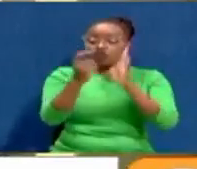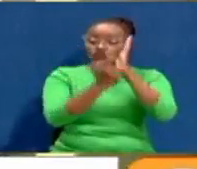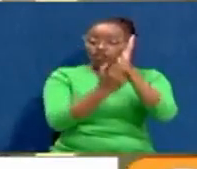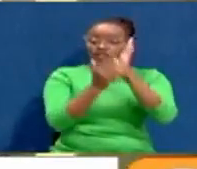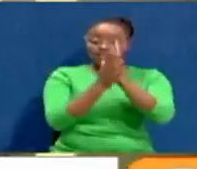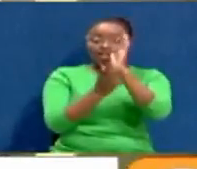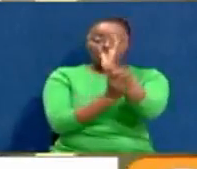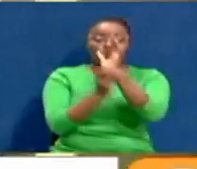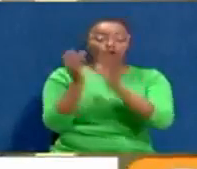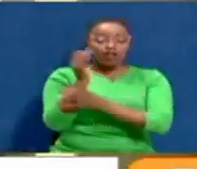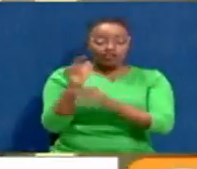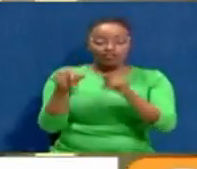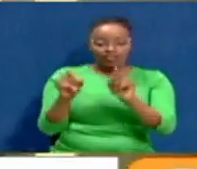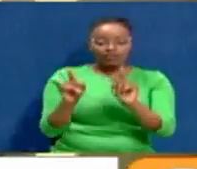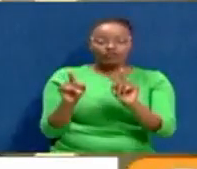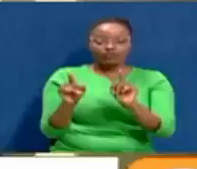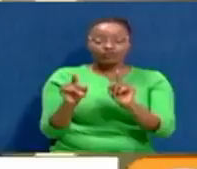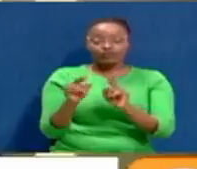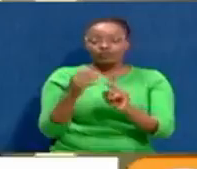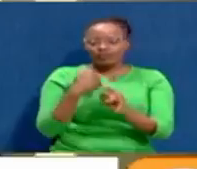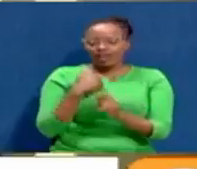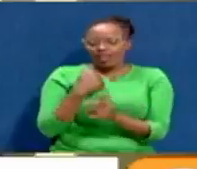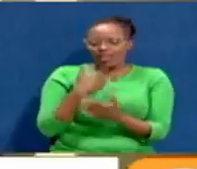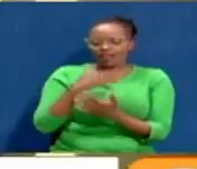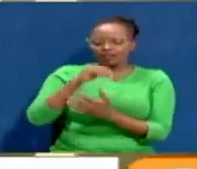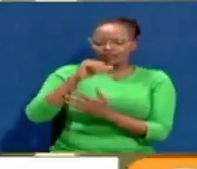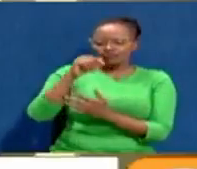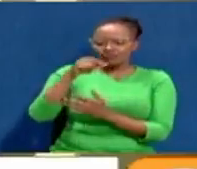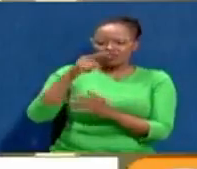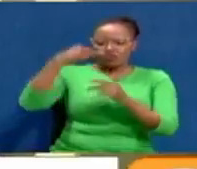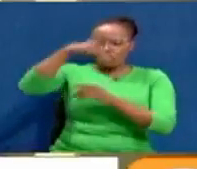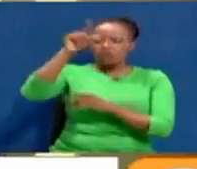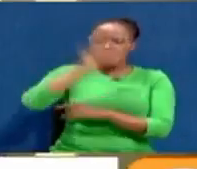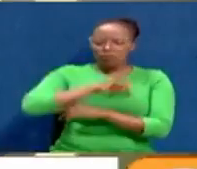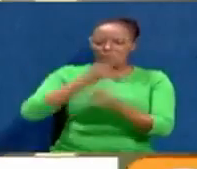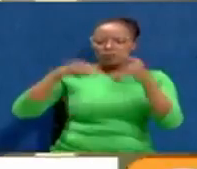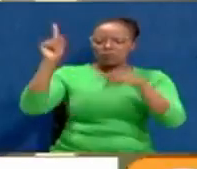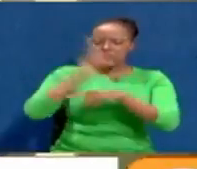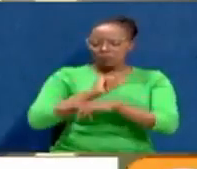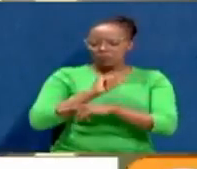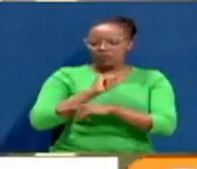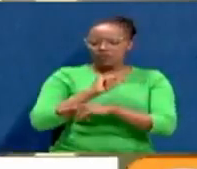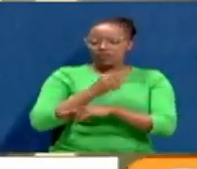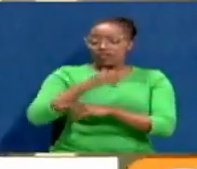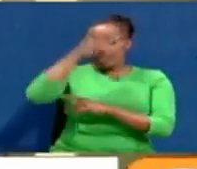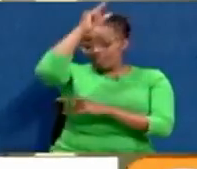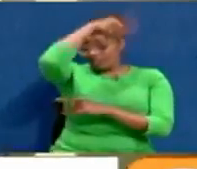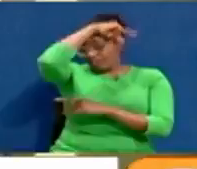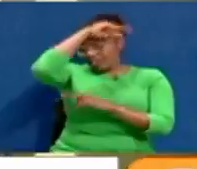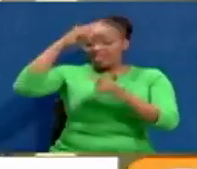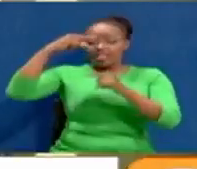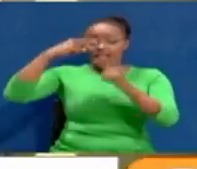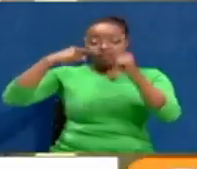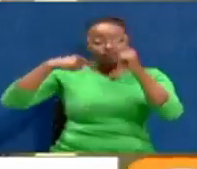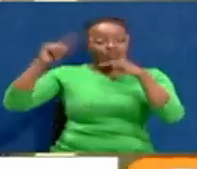ni kwamba alikuwa amefanya vizuri kwa masomo yake, that is katika level ya shahada,